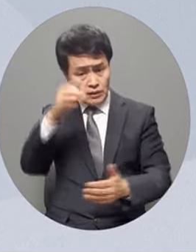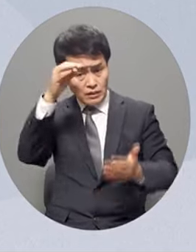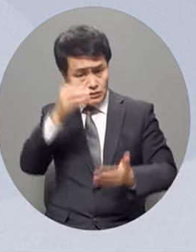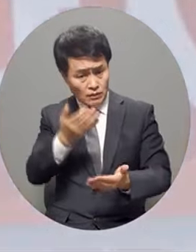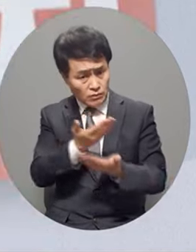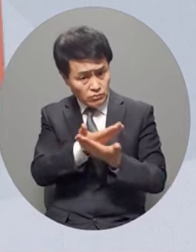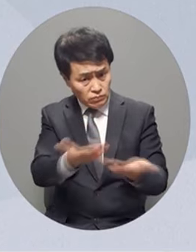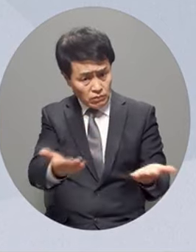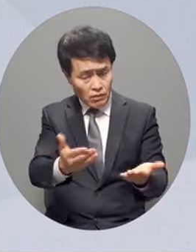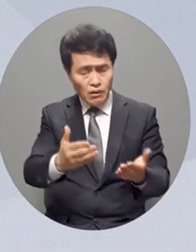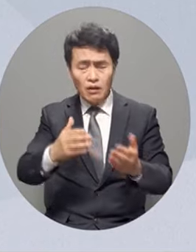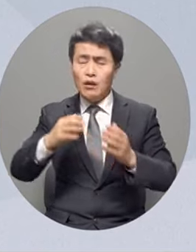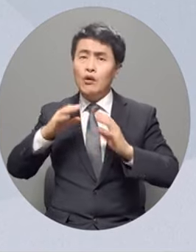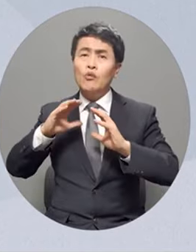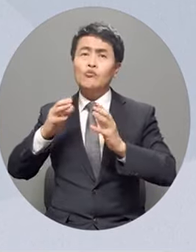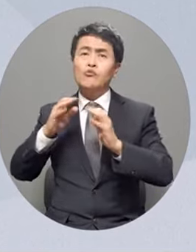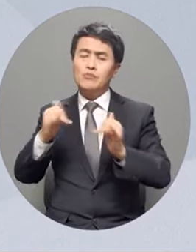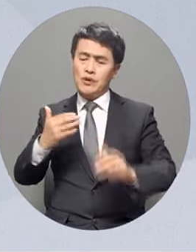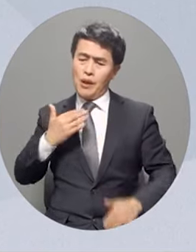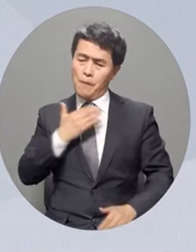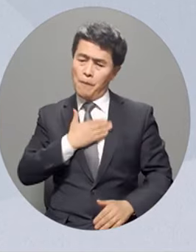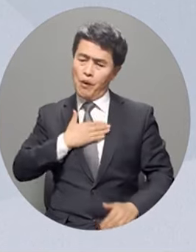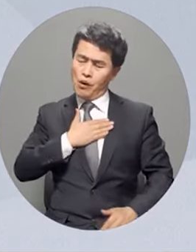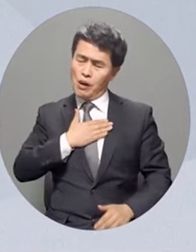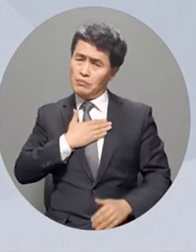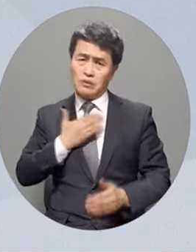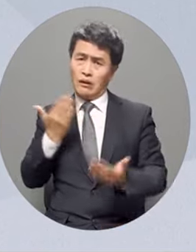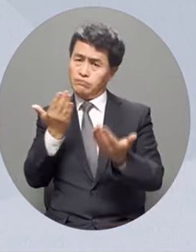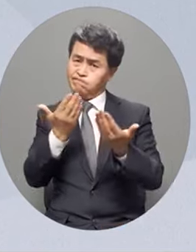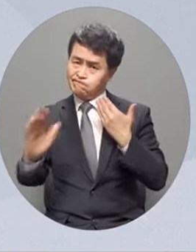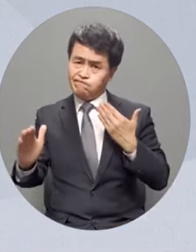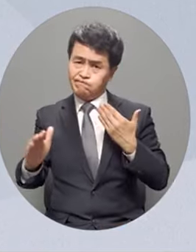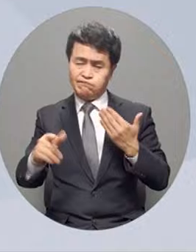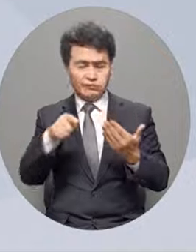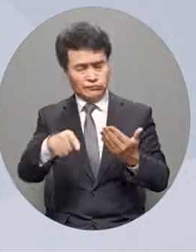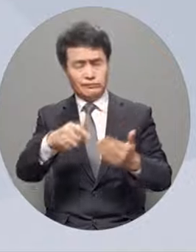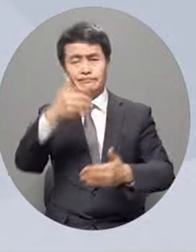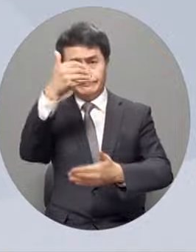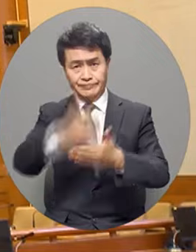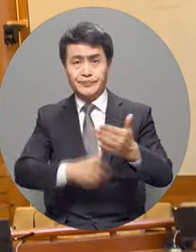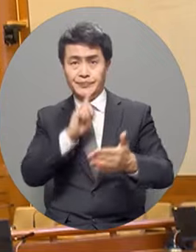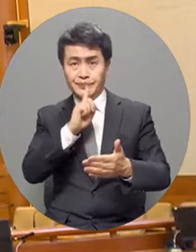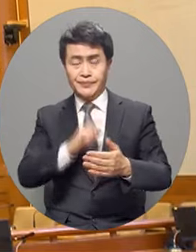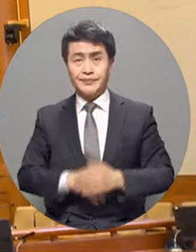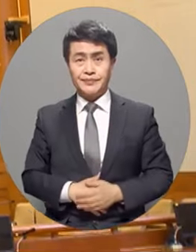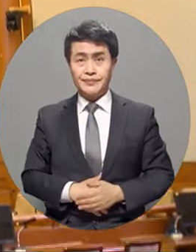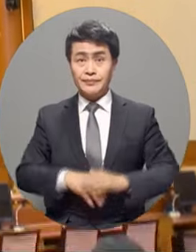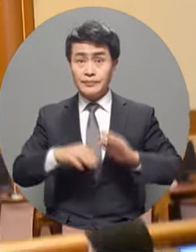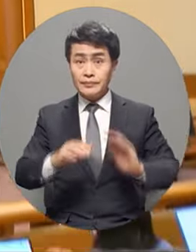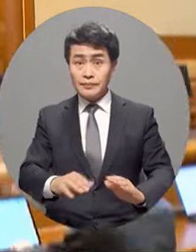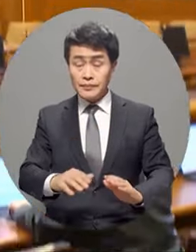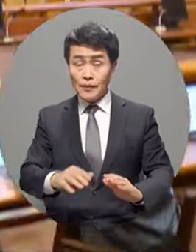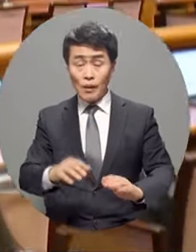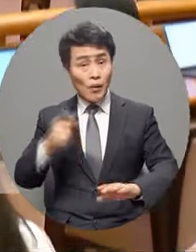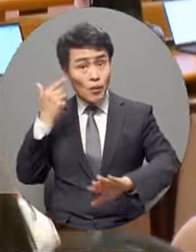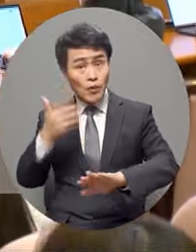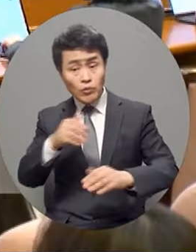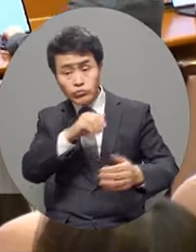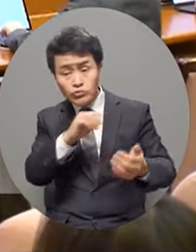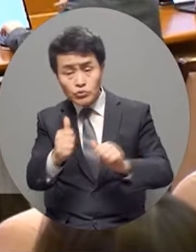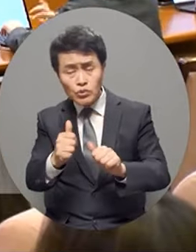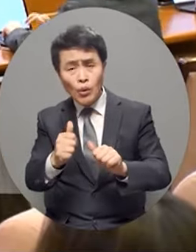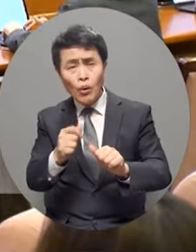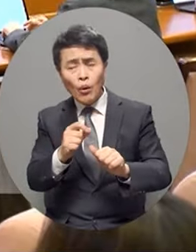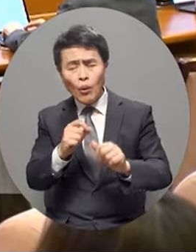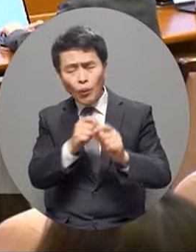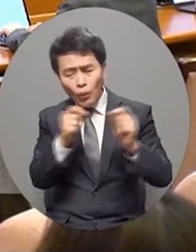건 국민 법감정에 어긋난다며 이들을 배제하는 조항을 만들라는 겁니다 헌재는 반대로 숨진 가족을 오래